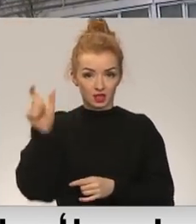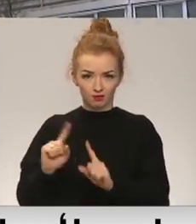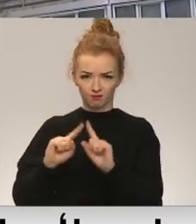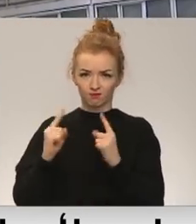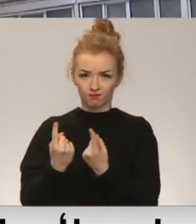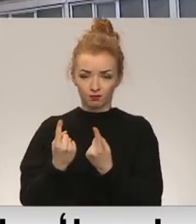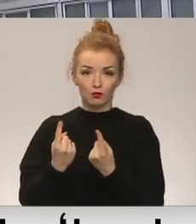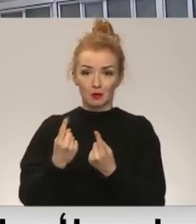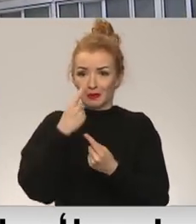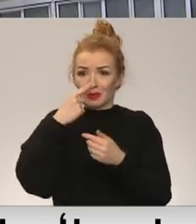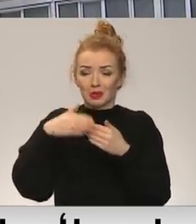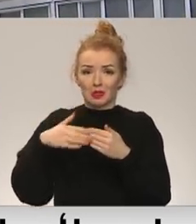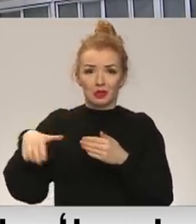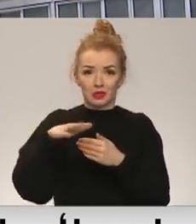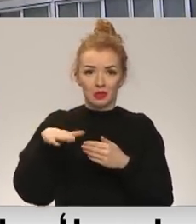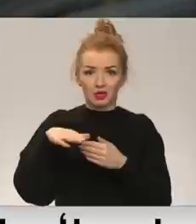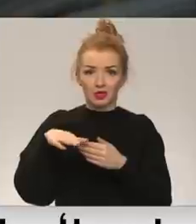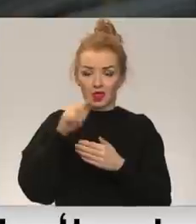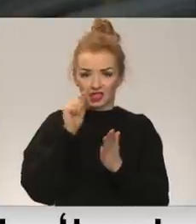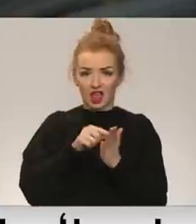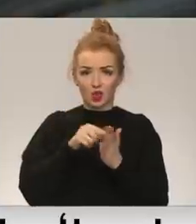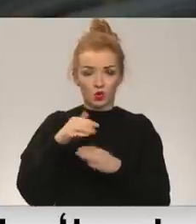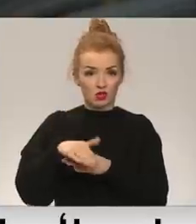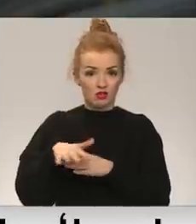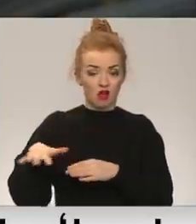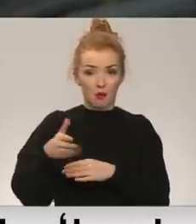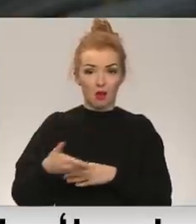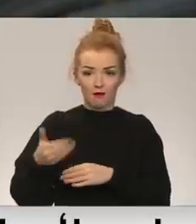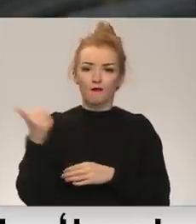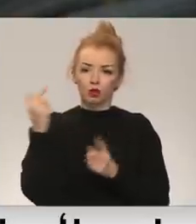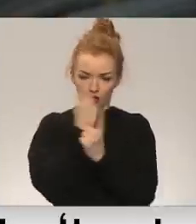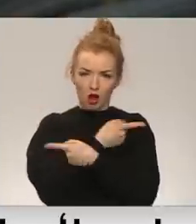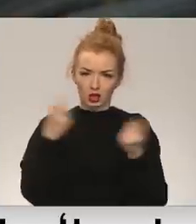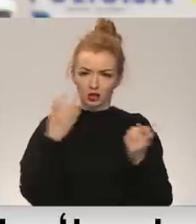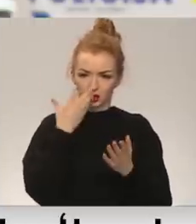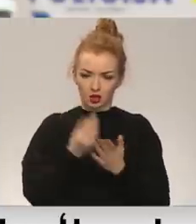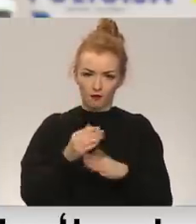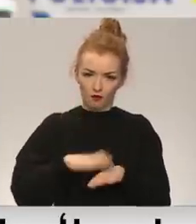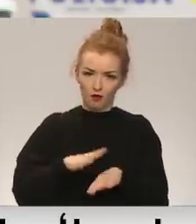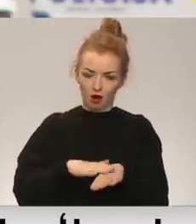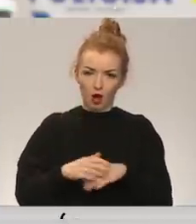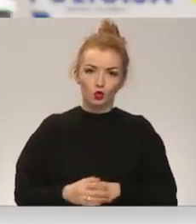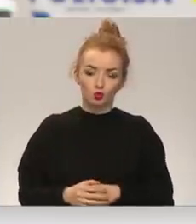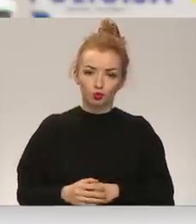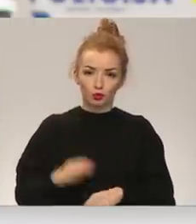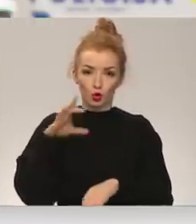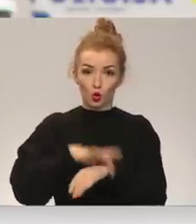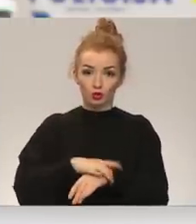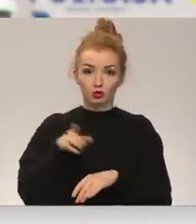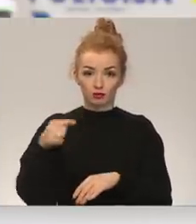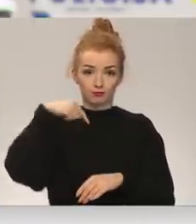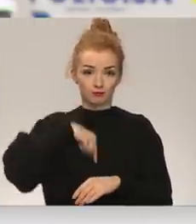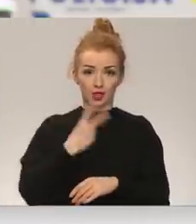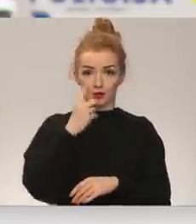aizturēts turpat netālu Dzeņu ielā Pļauniekos. Viņš savu vainu atzīs. Tika konstatēts, ka viņam ir